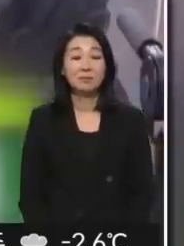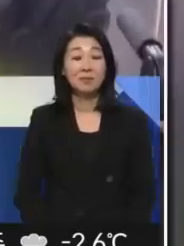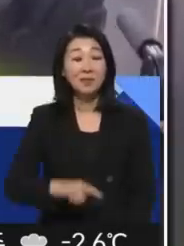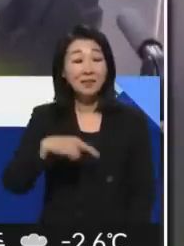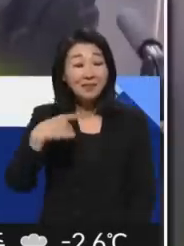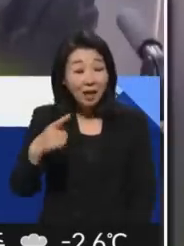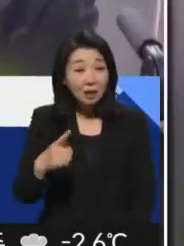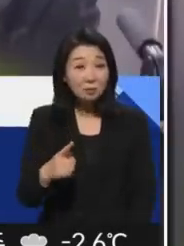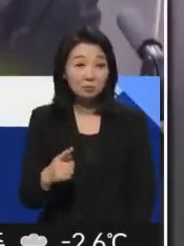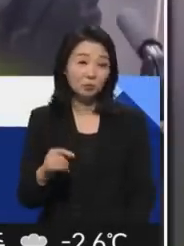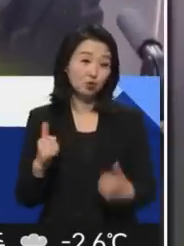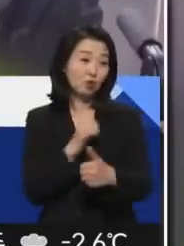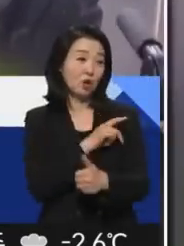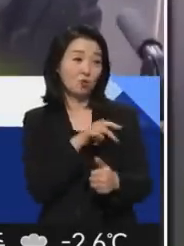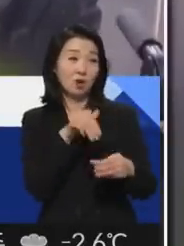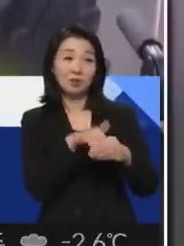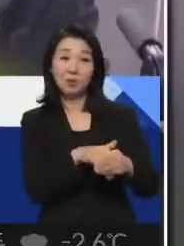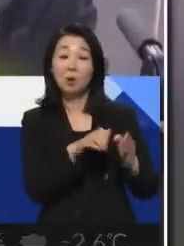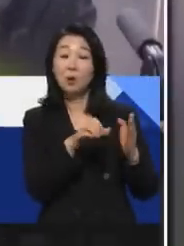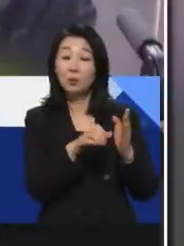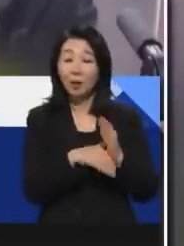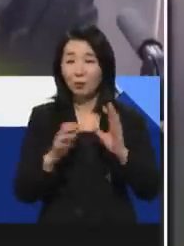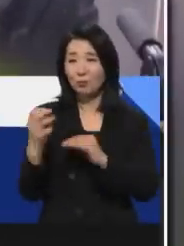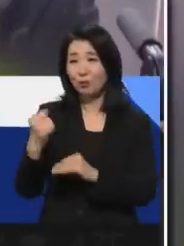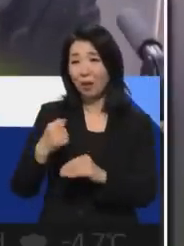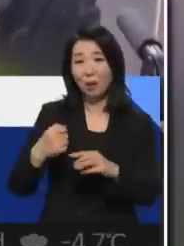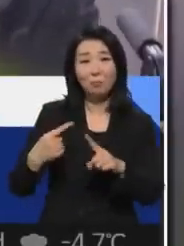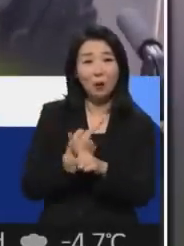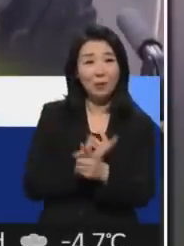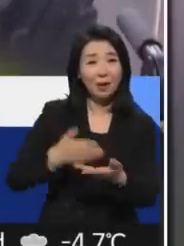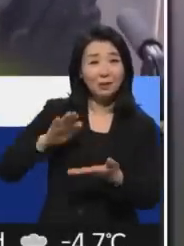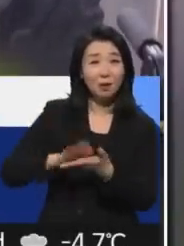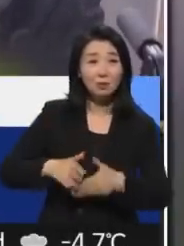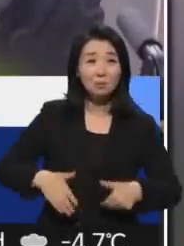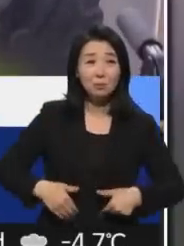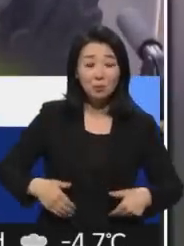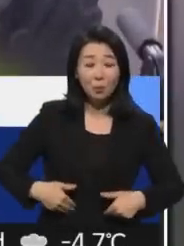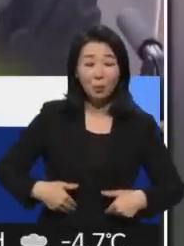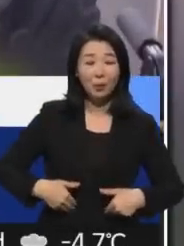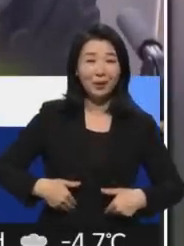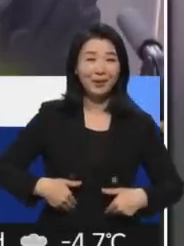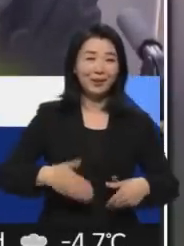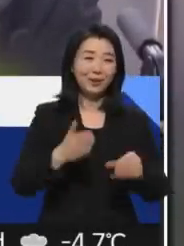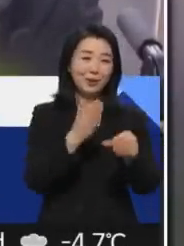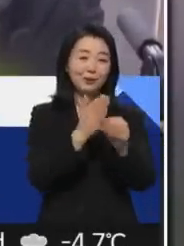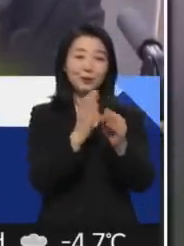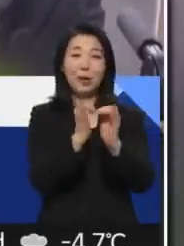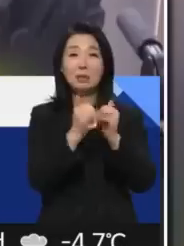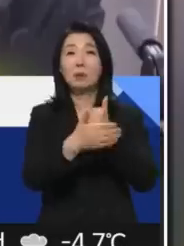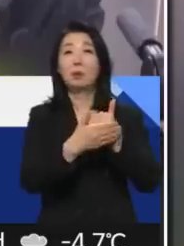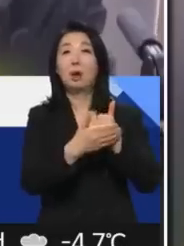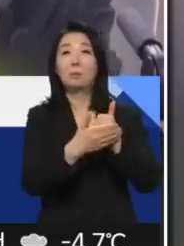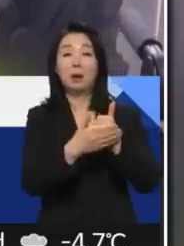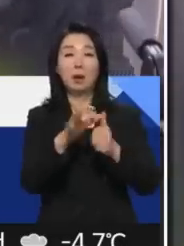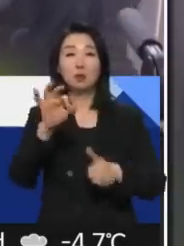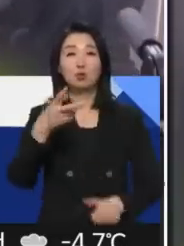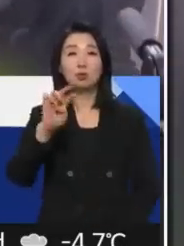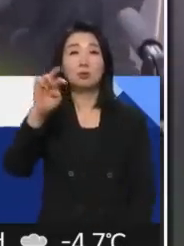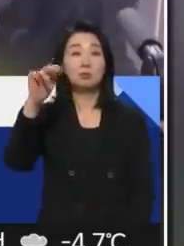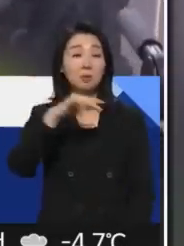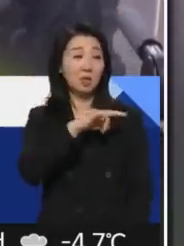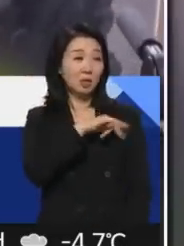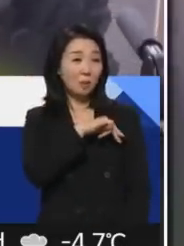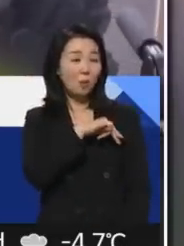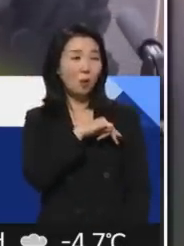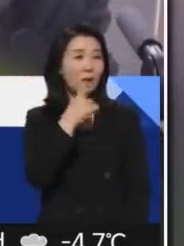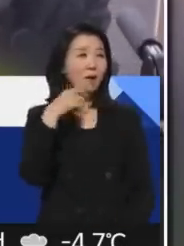총선에서 국민의힘에서 진짜 변화와 혁신을 하고 중도층의 지지를 받는 유승민이 당대표가 되는 거 민주당인